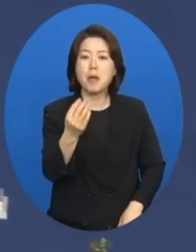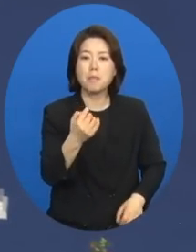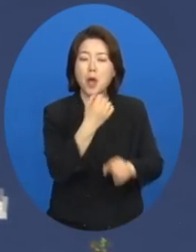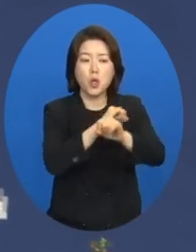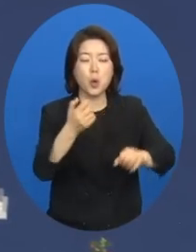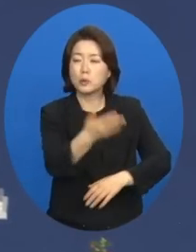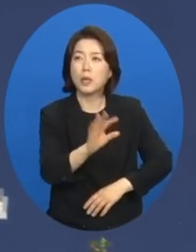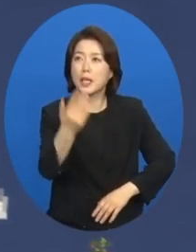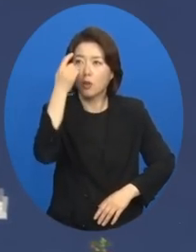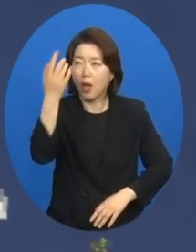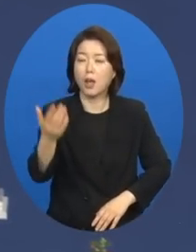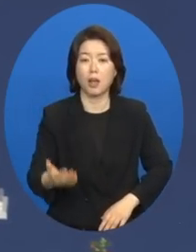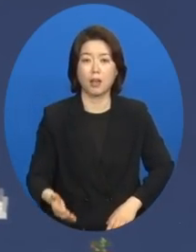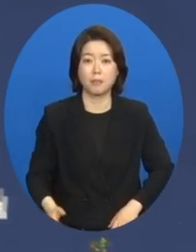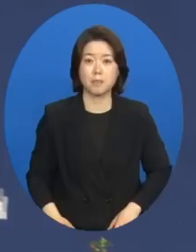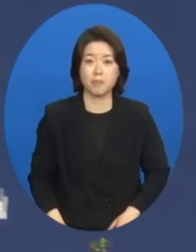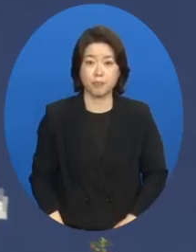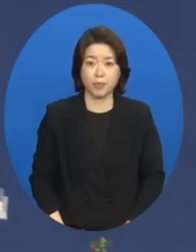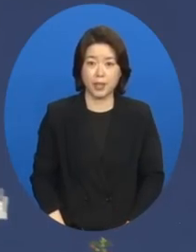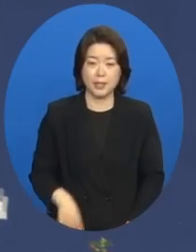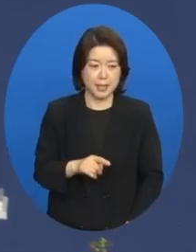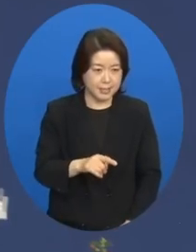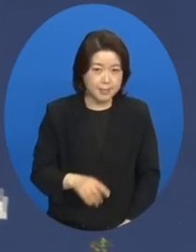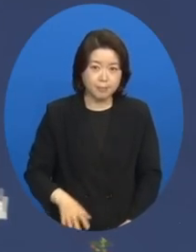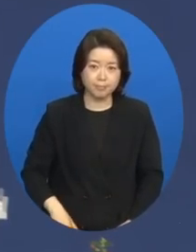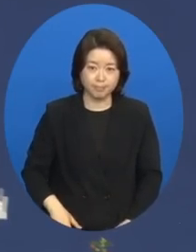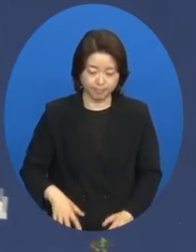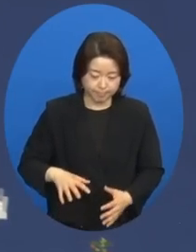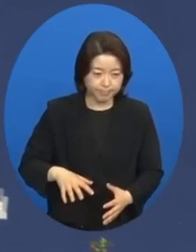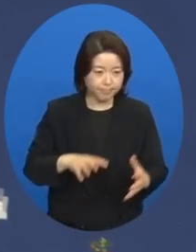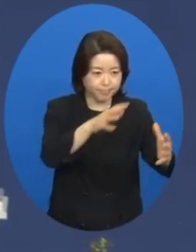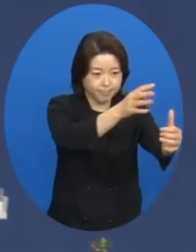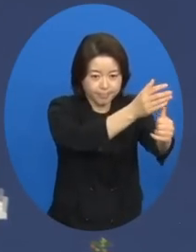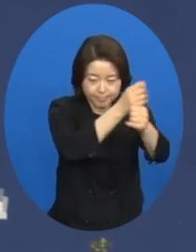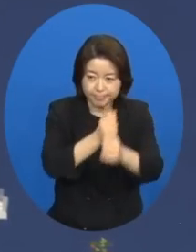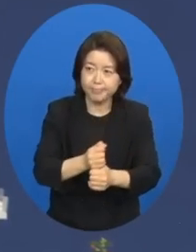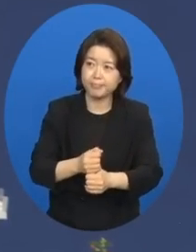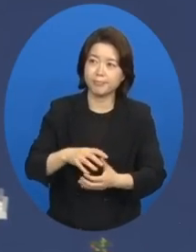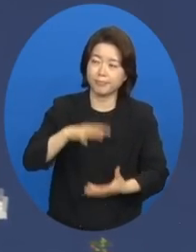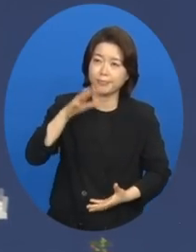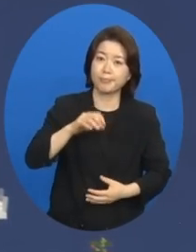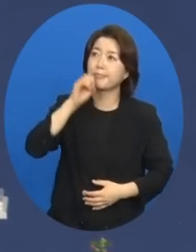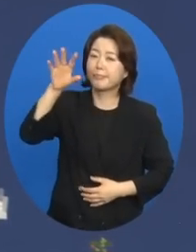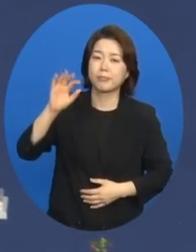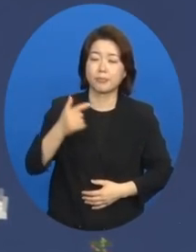제가 용서를 하니까, 그냥 한껏 잡아가지고 한 말이, 베드로가